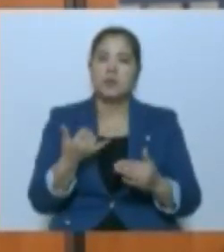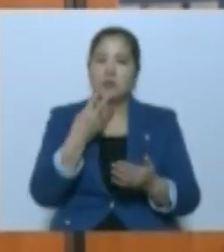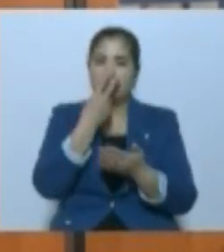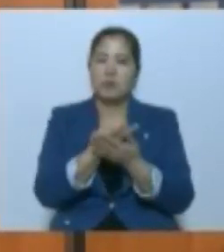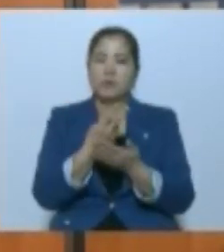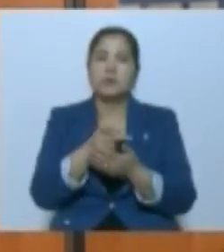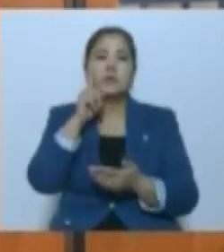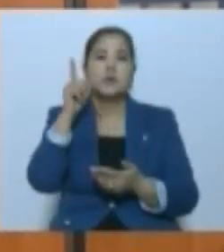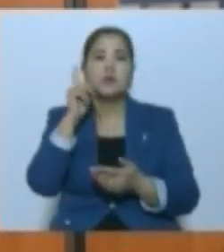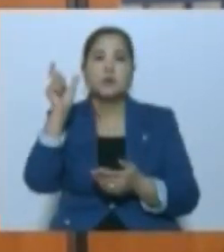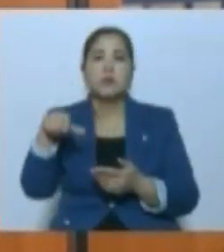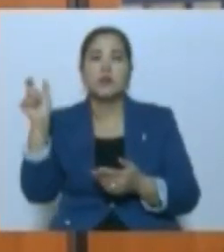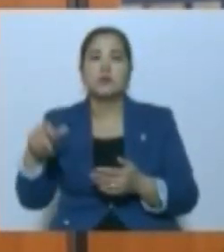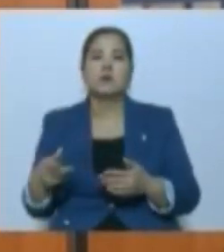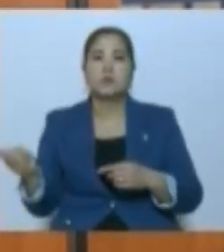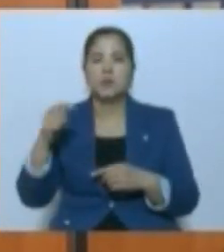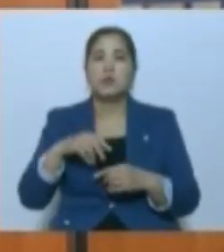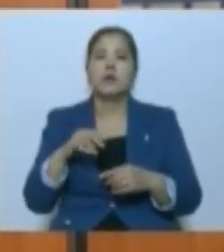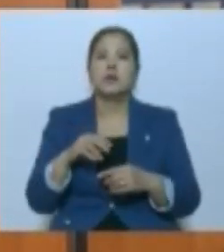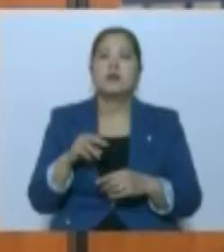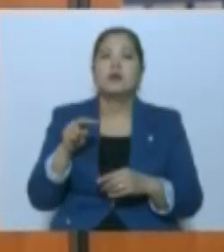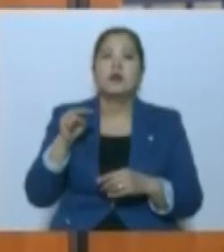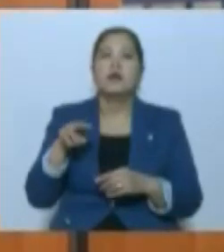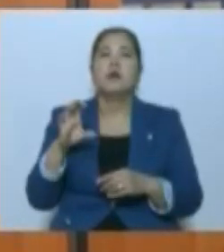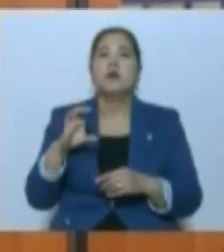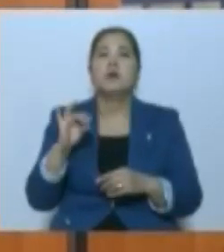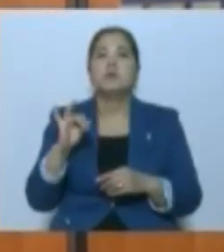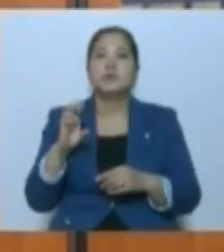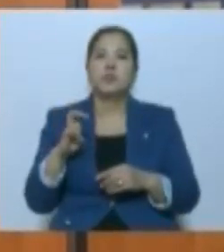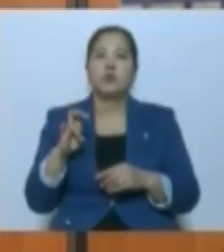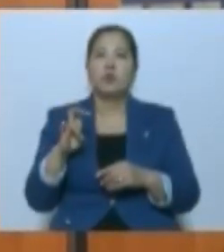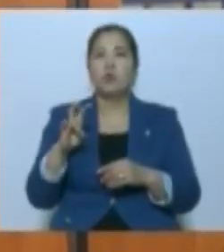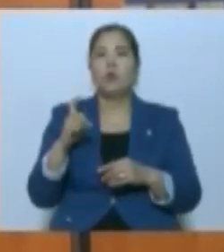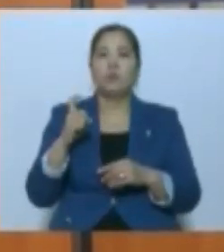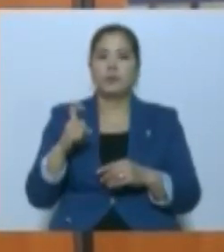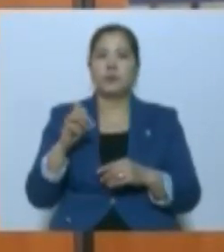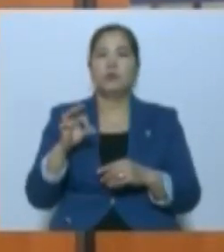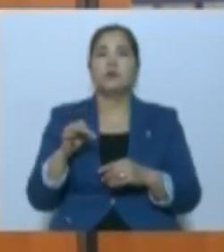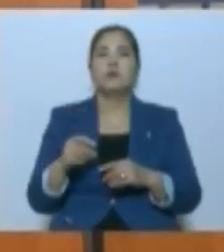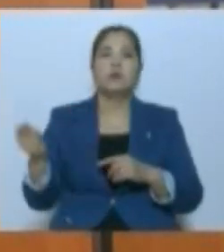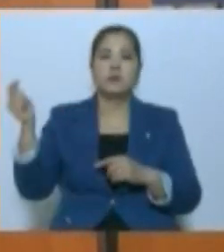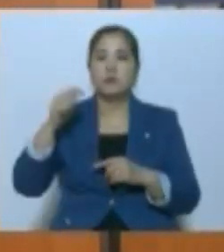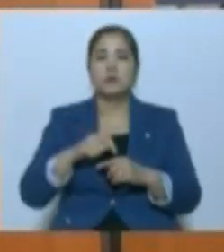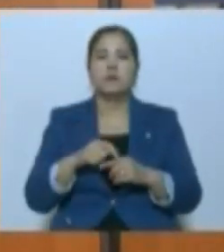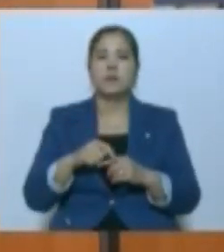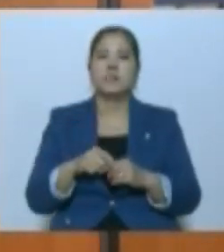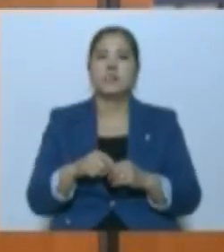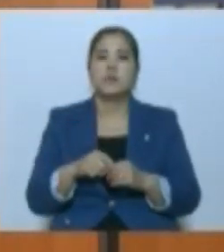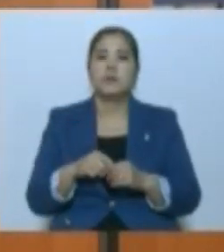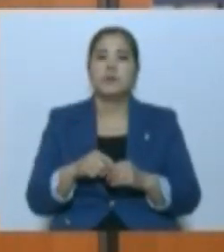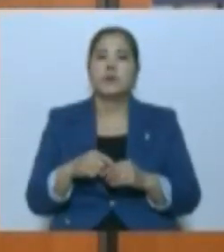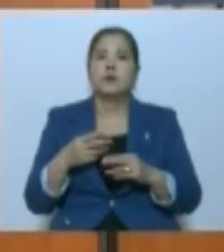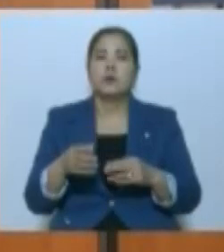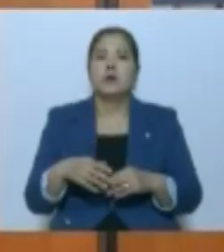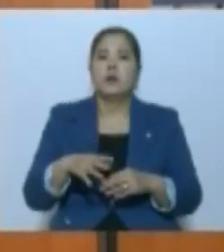балалар бізге психиатрия, психикалық денсаулық орталығына кәдімгідей психиатрияда галлюцинация, елес пен кәдімгідей